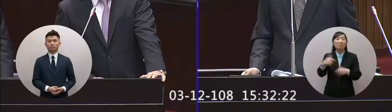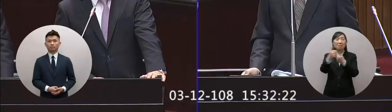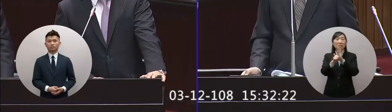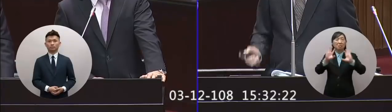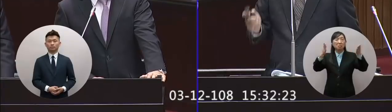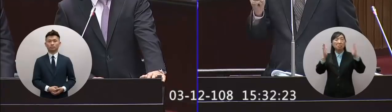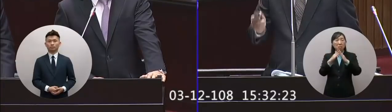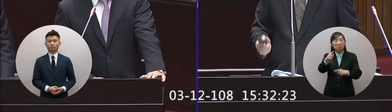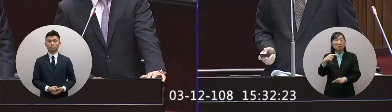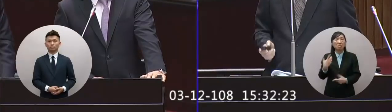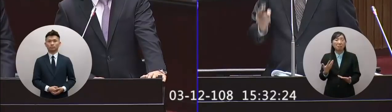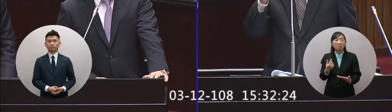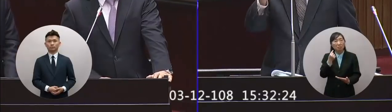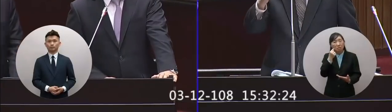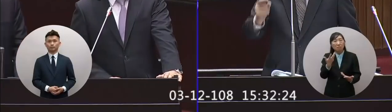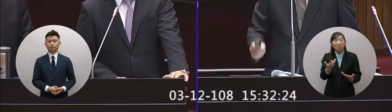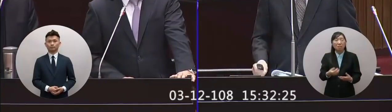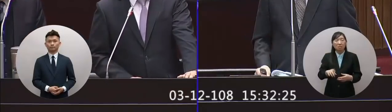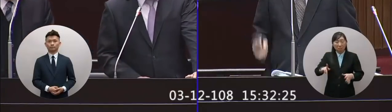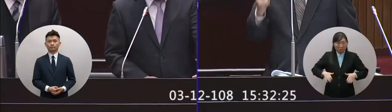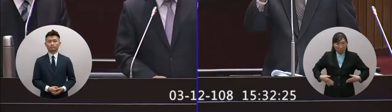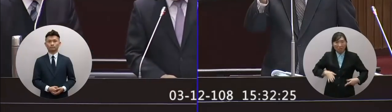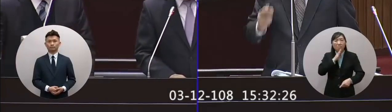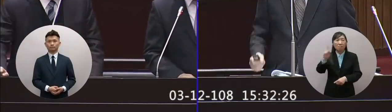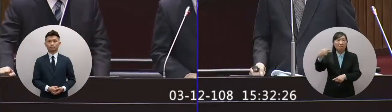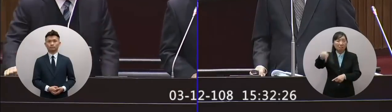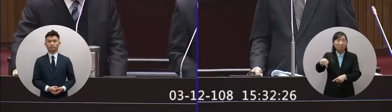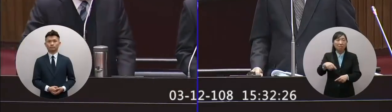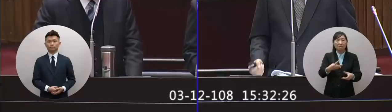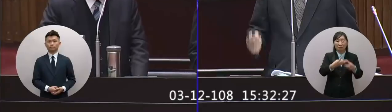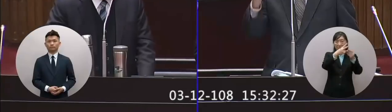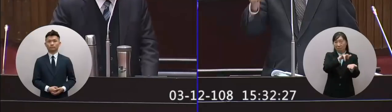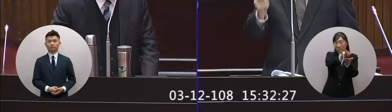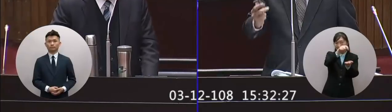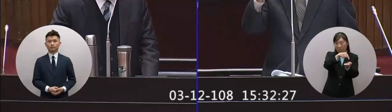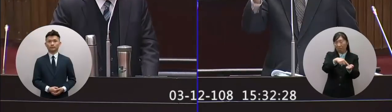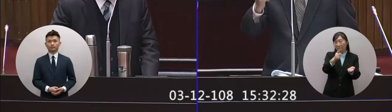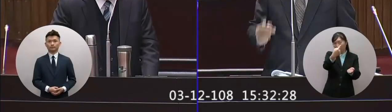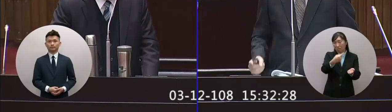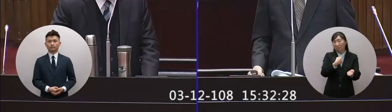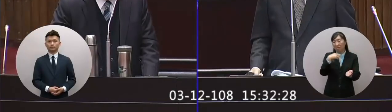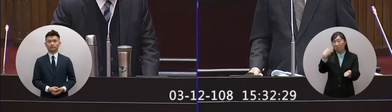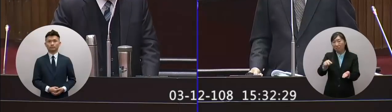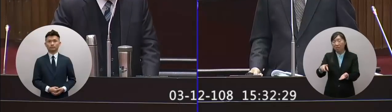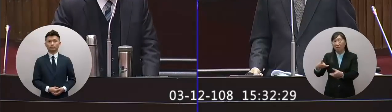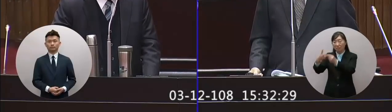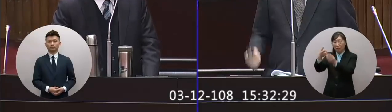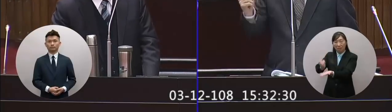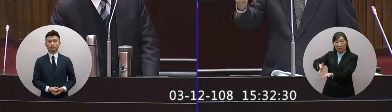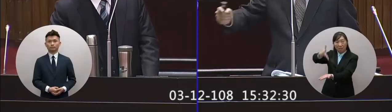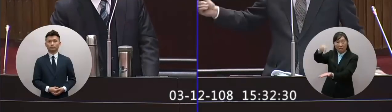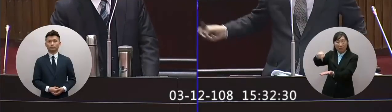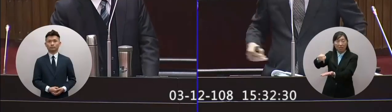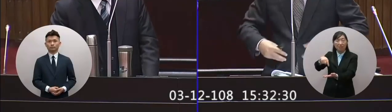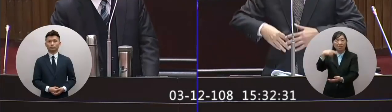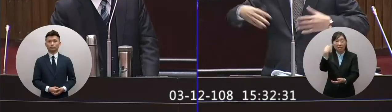面，最急的第一优先，第三跑道，再来才是第三航厦，